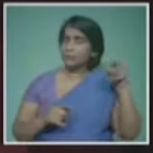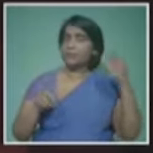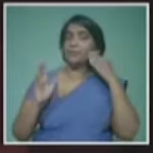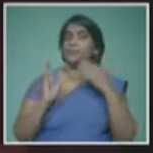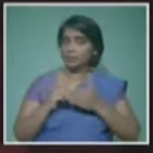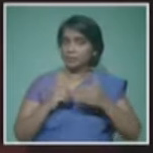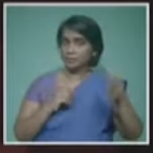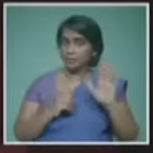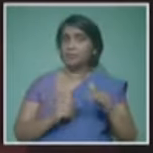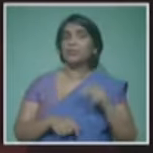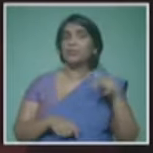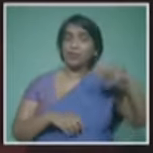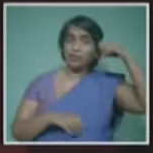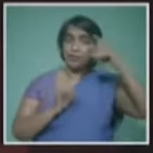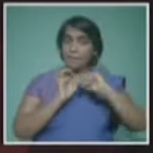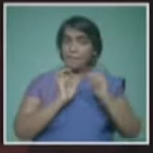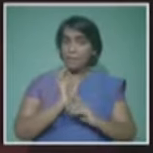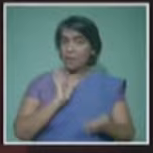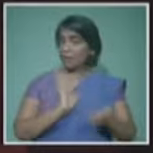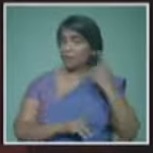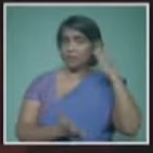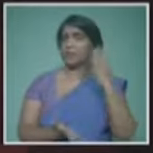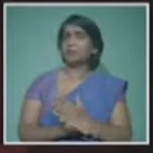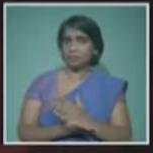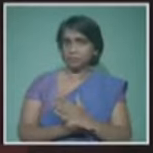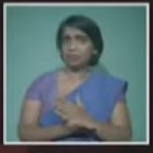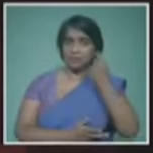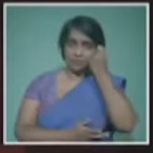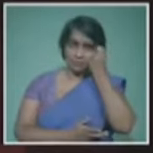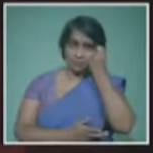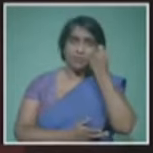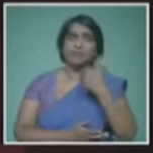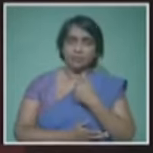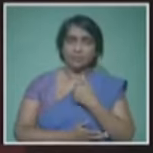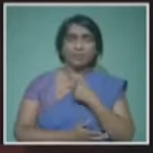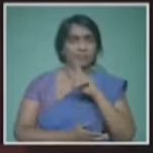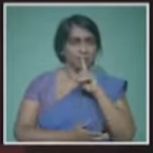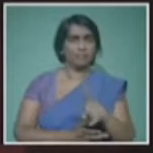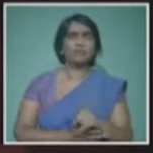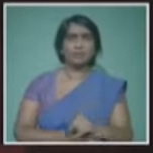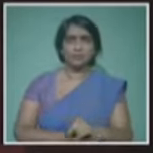වගේ වෙලාවක මේ විදුලි බිල වැඩි කිරීම වහාම නතර කරන යෝජනාව මම ඔබතුමාට කියනවා එලි